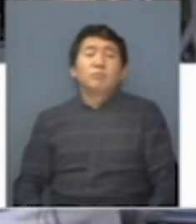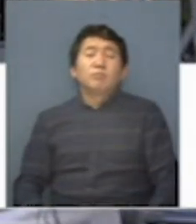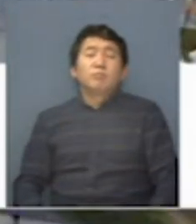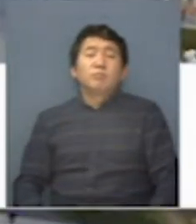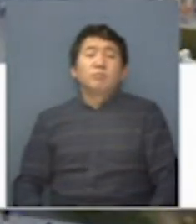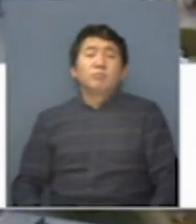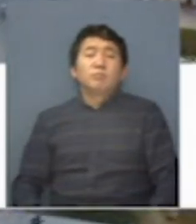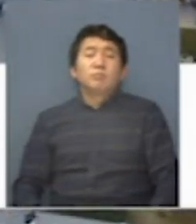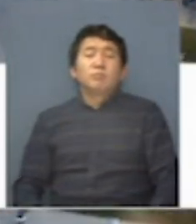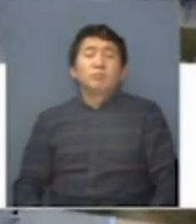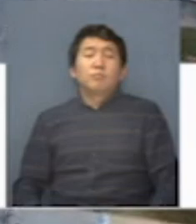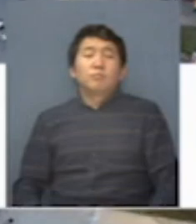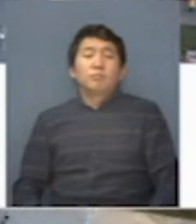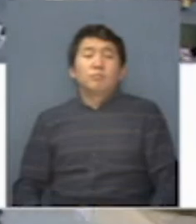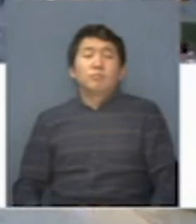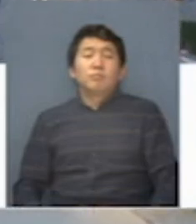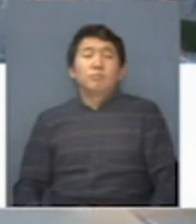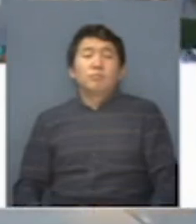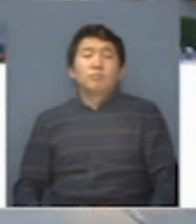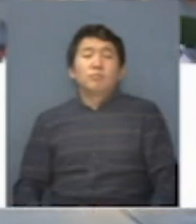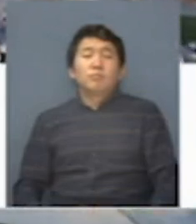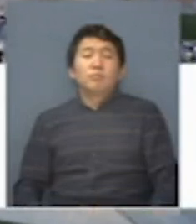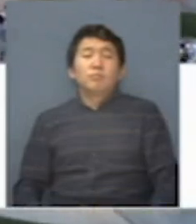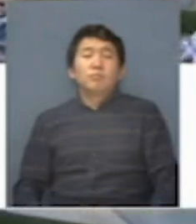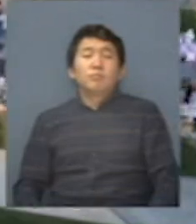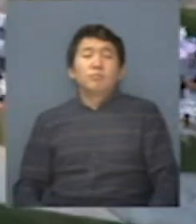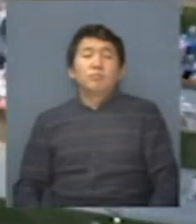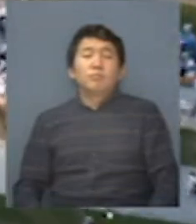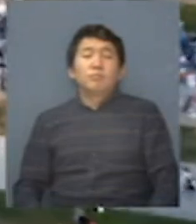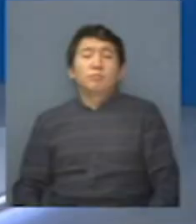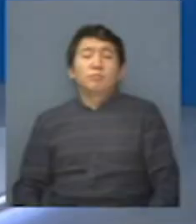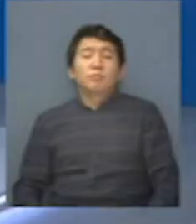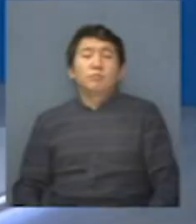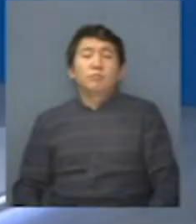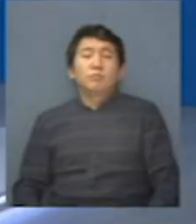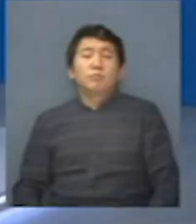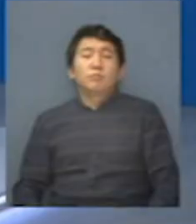Алия Симбинова, Каусар Идаятказы, Жаксылык Серикбек, Алтай Акпарат. На сегодня.